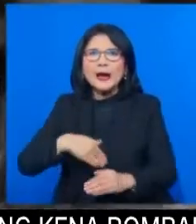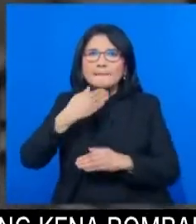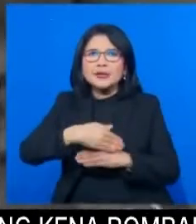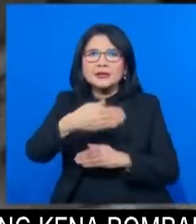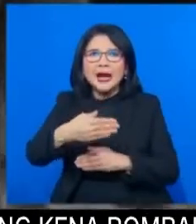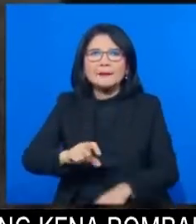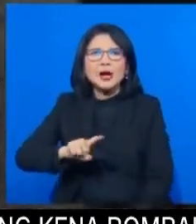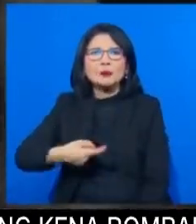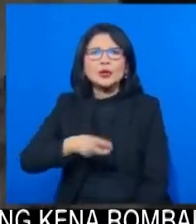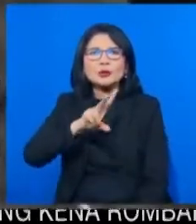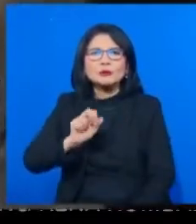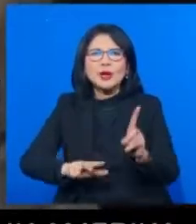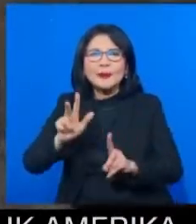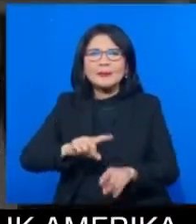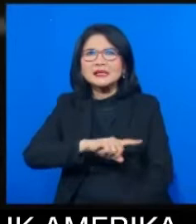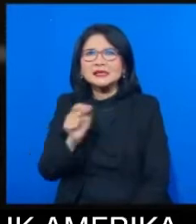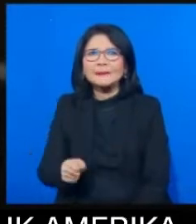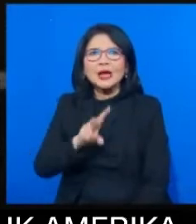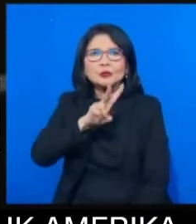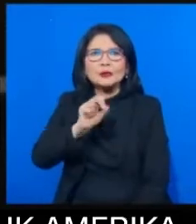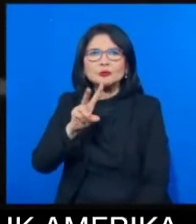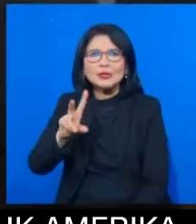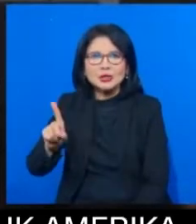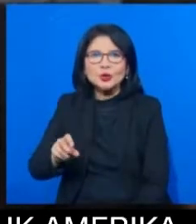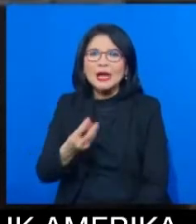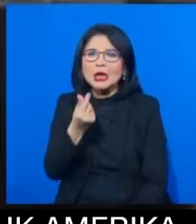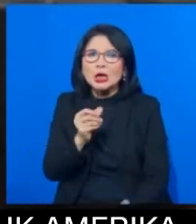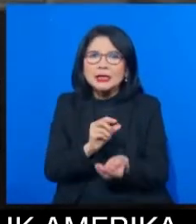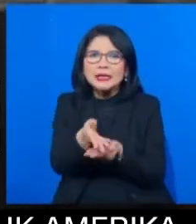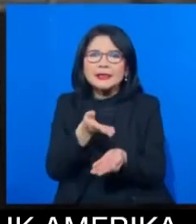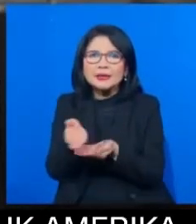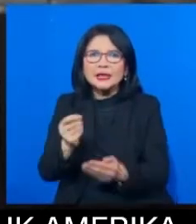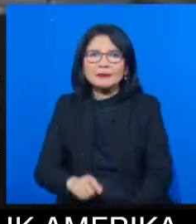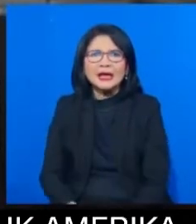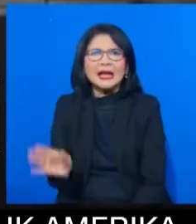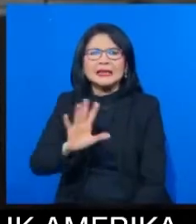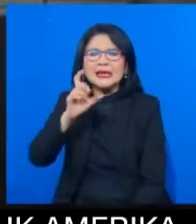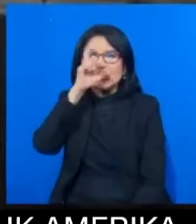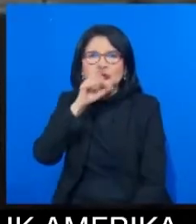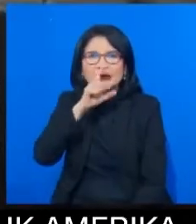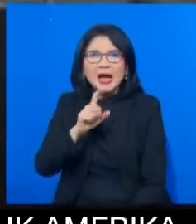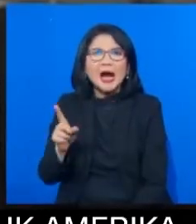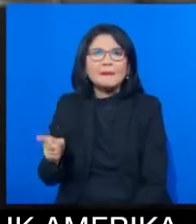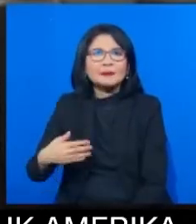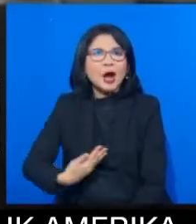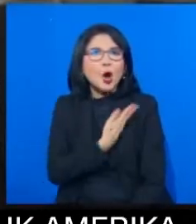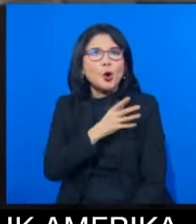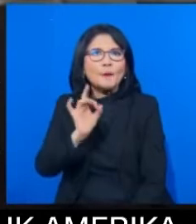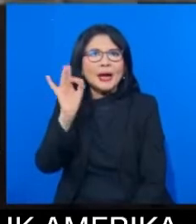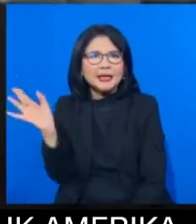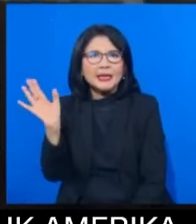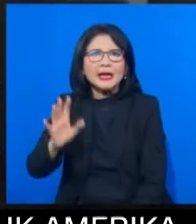sejak 2018 hingga 2021. Mereka tidak merasa curiga karena korban lainnya, yakni Siti, kerap